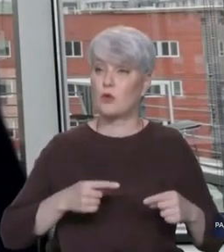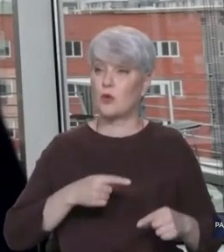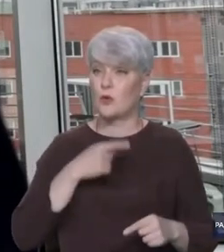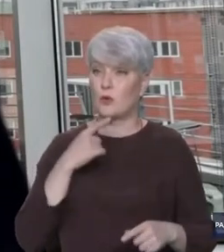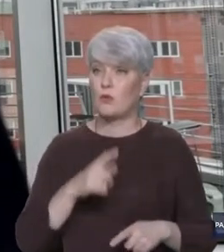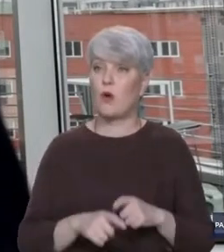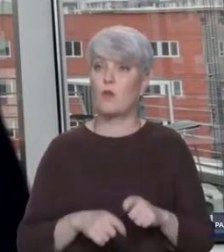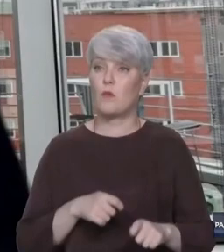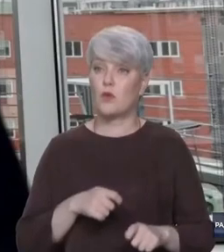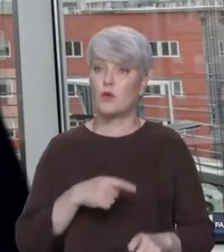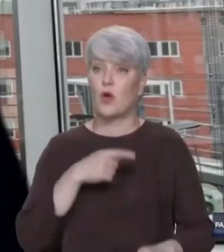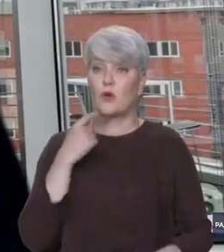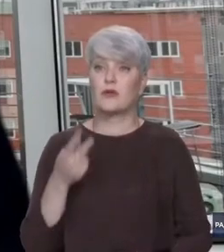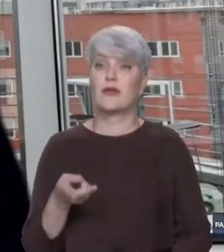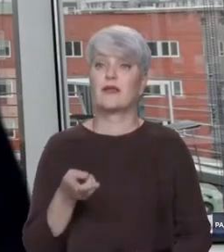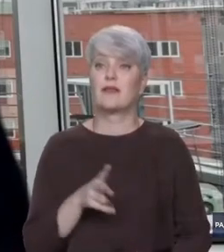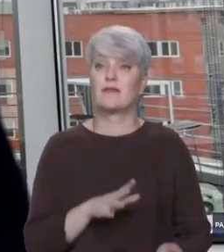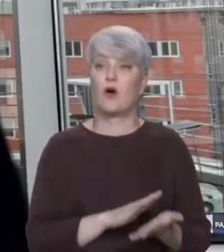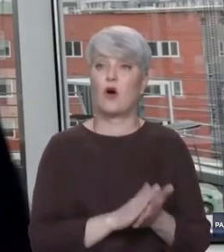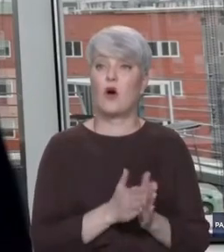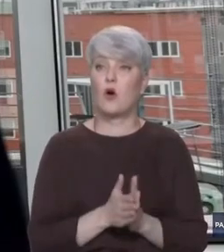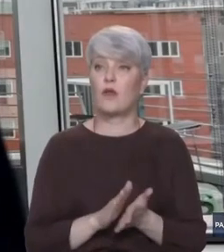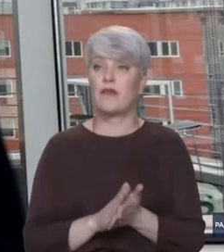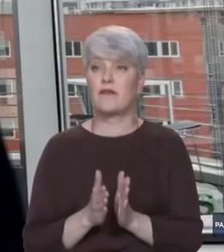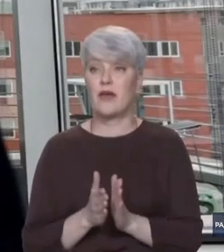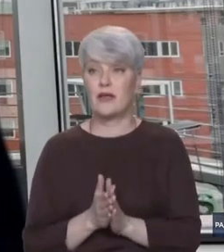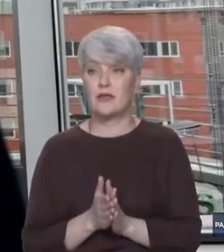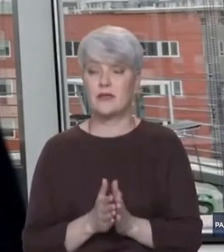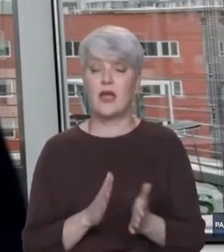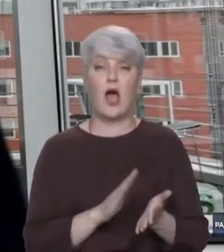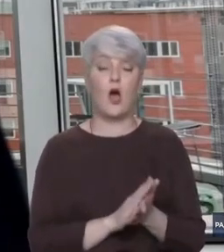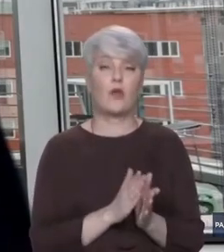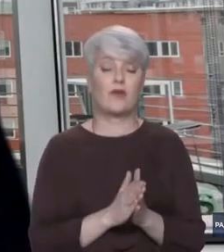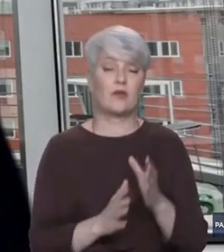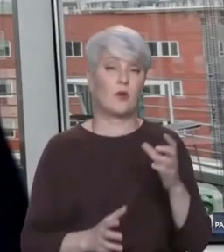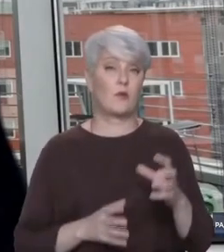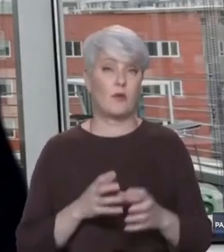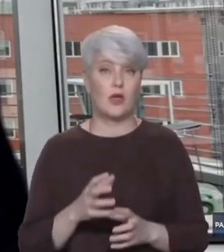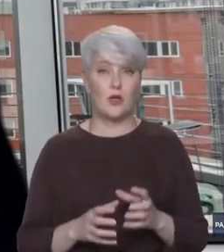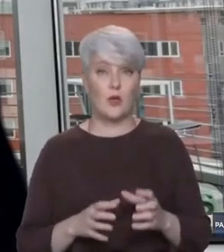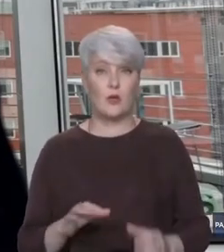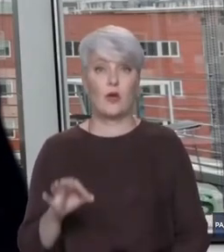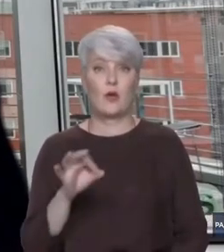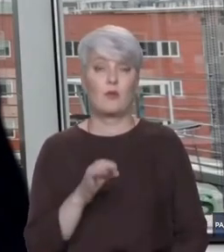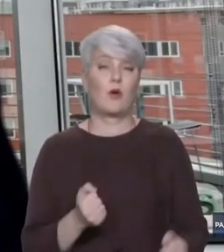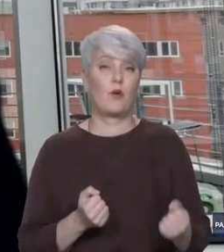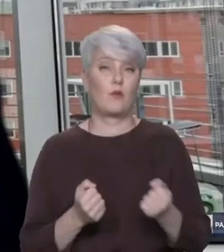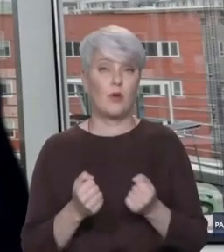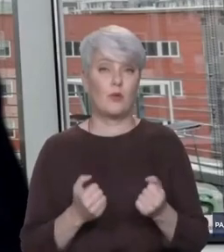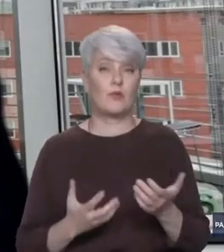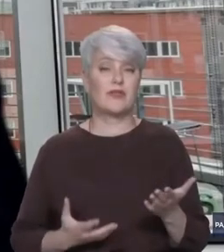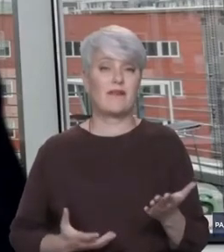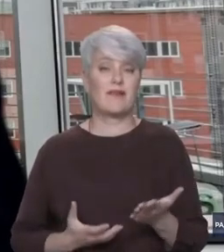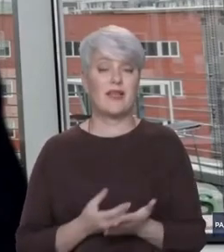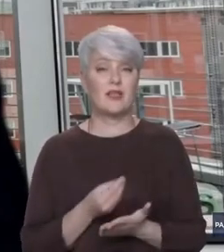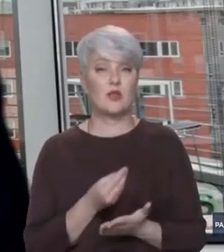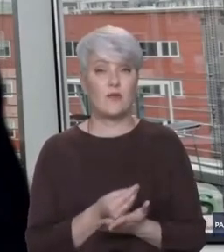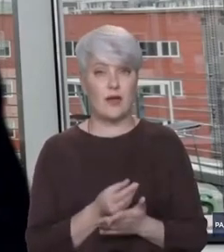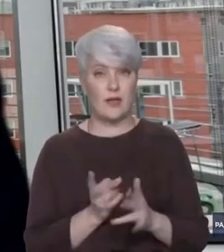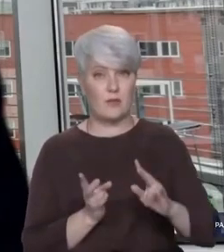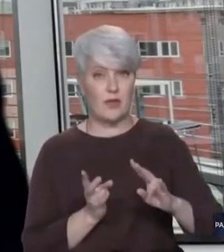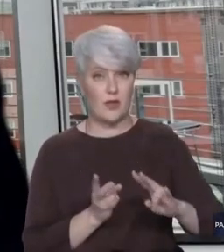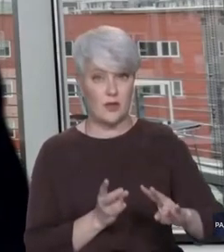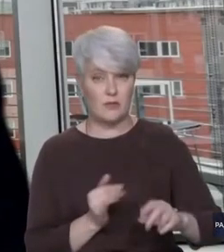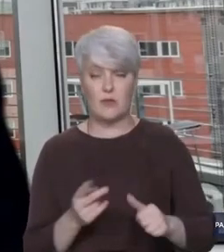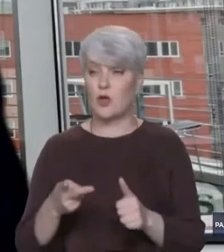Росії двох конвенцій Як ви вже зазначили йдеться про конвенцію міжнародного конвенцію про боротьбу з фінансуванням тероризму